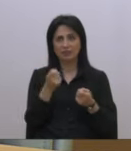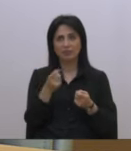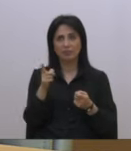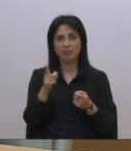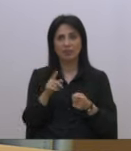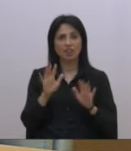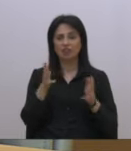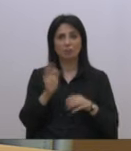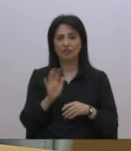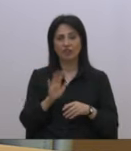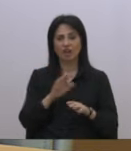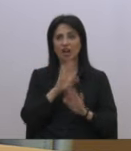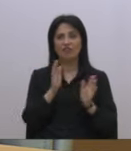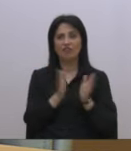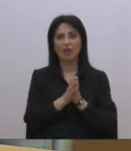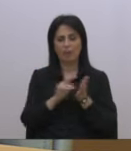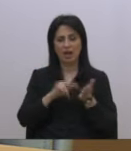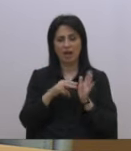ისე შემთხვევით, ყველაფერი არის